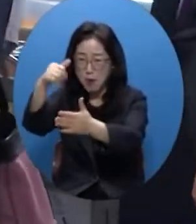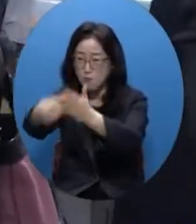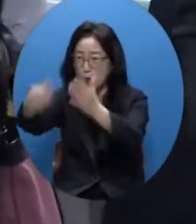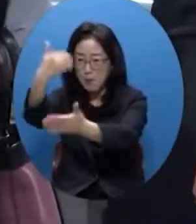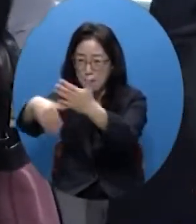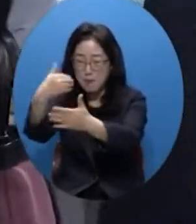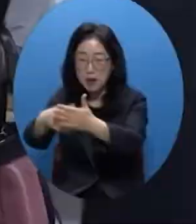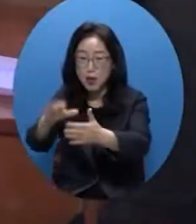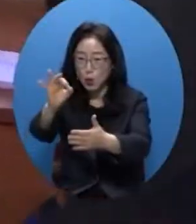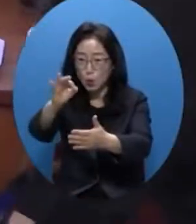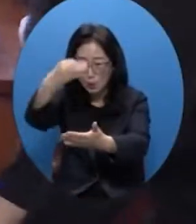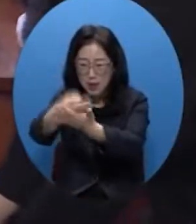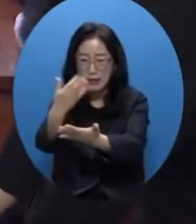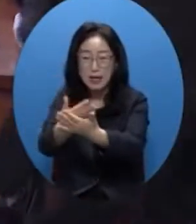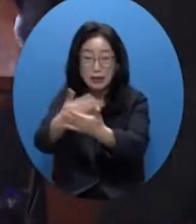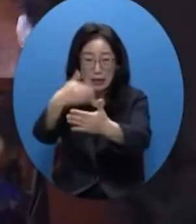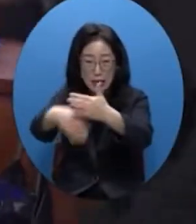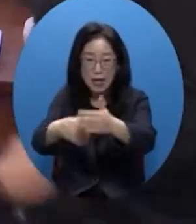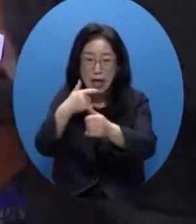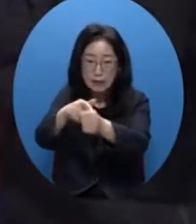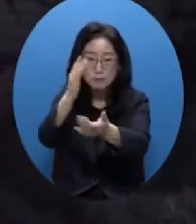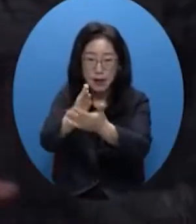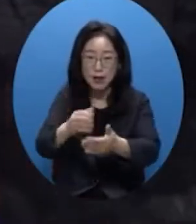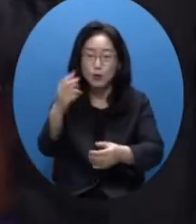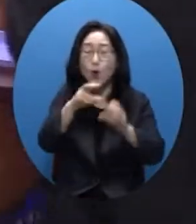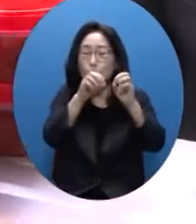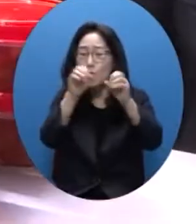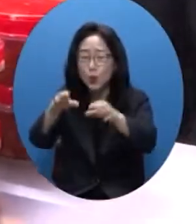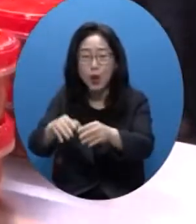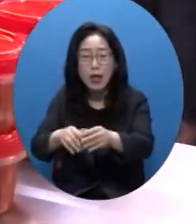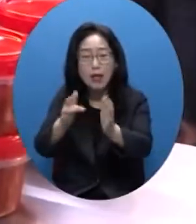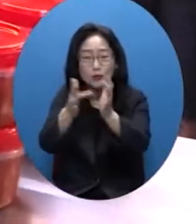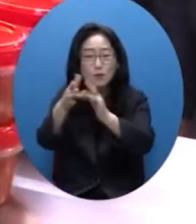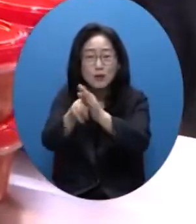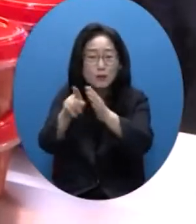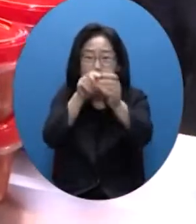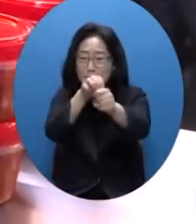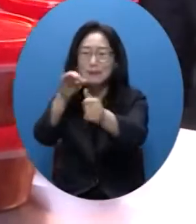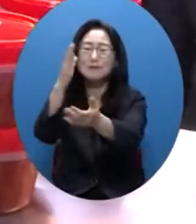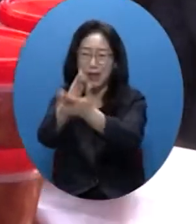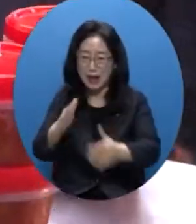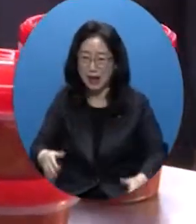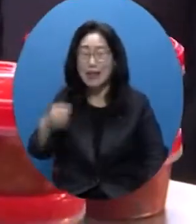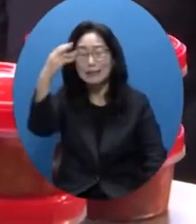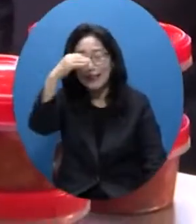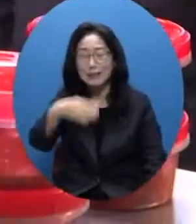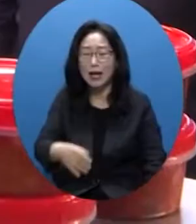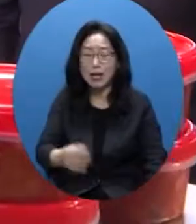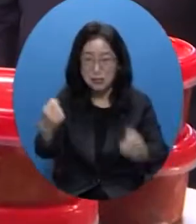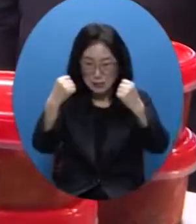전도 하지 마십시오 그냥 가서 더욱더 만 하고 용기를 내자고 물 검안사 주십시오